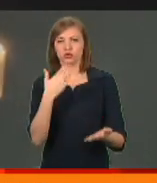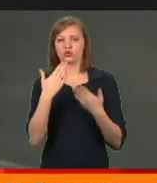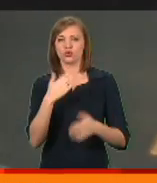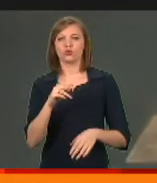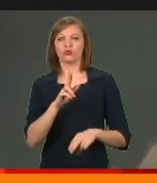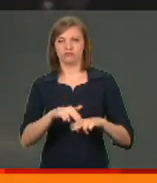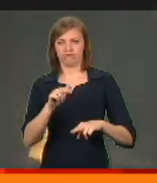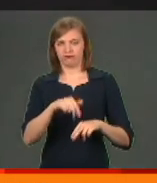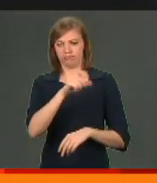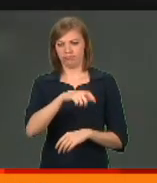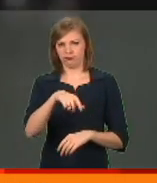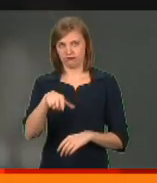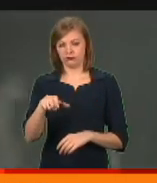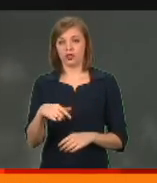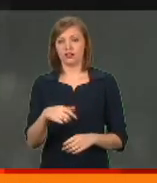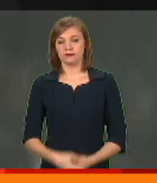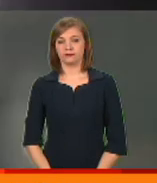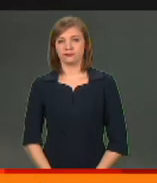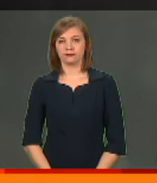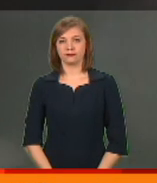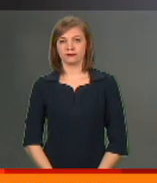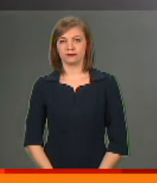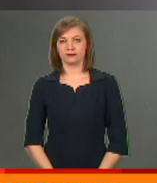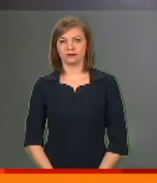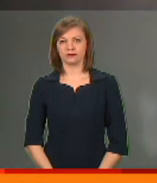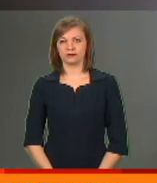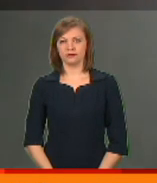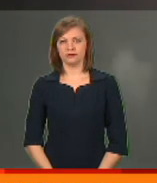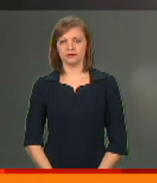працівника правоохоронних органів». Андрій Почтєв, Артем Деженков, програма «Вікна», СТБ.